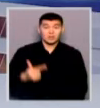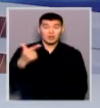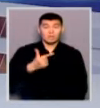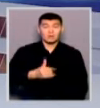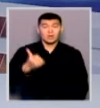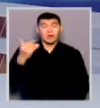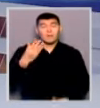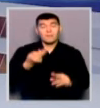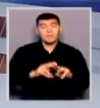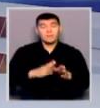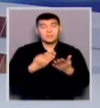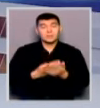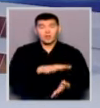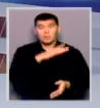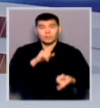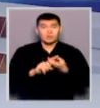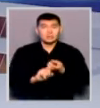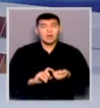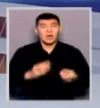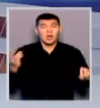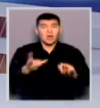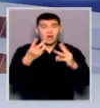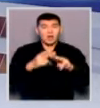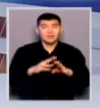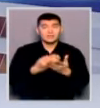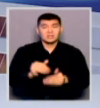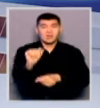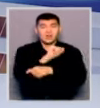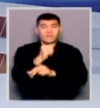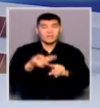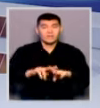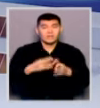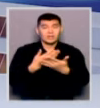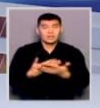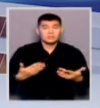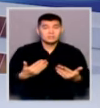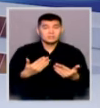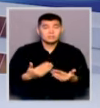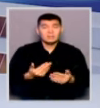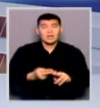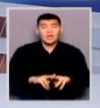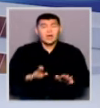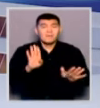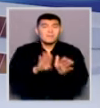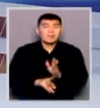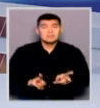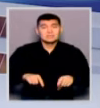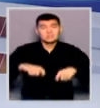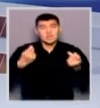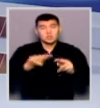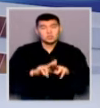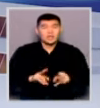Петров, в последнее время увеличилось количество пожаров на автотранспорте. Причиной тому является несоблюдение